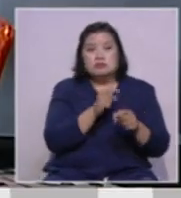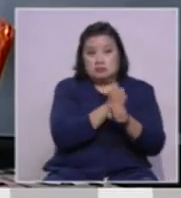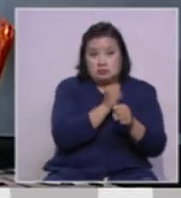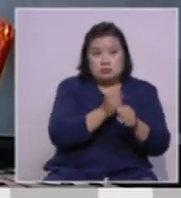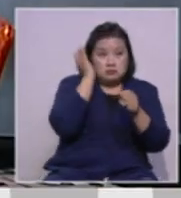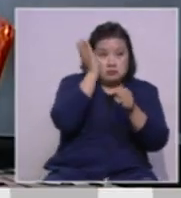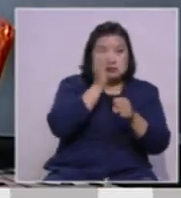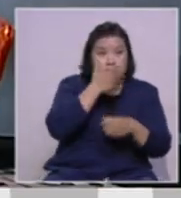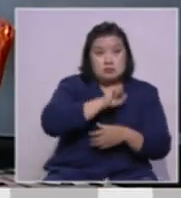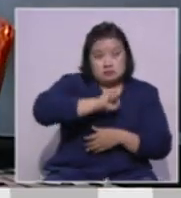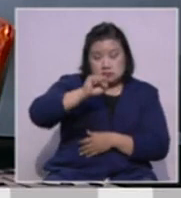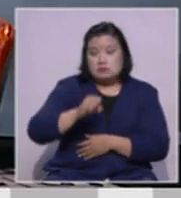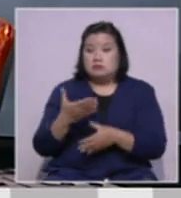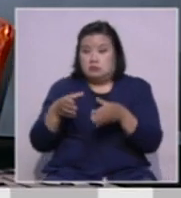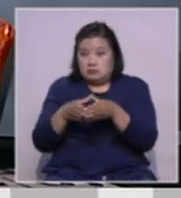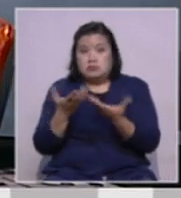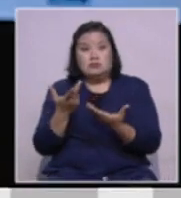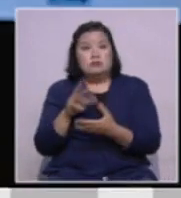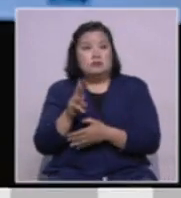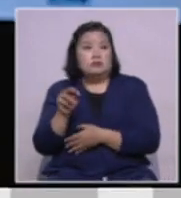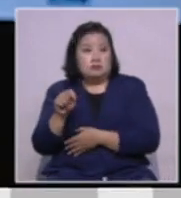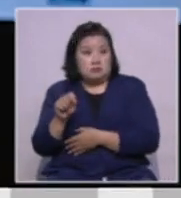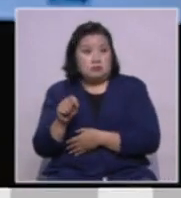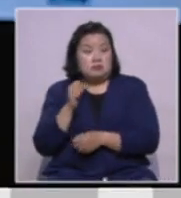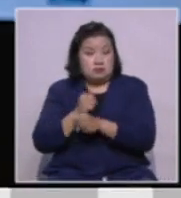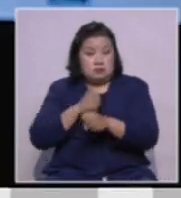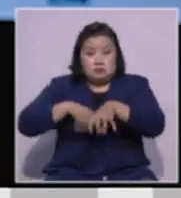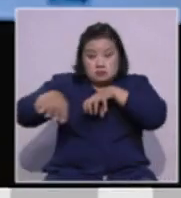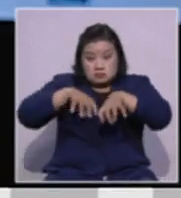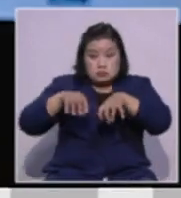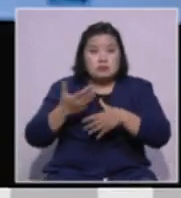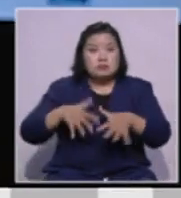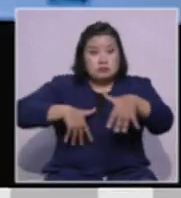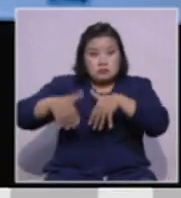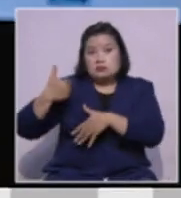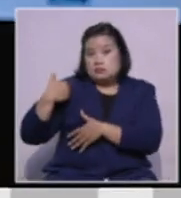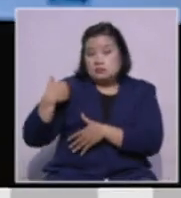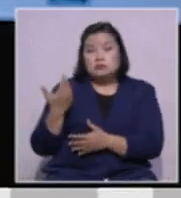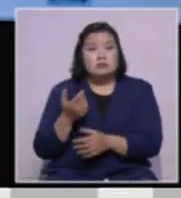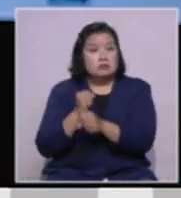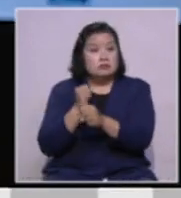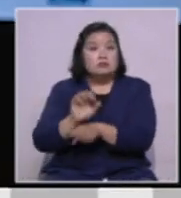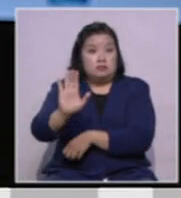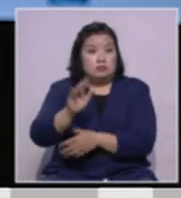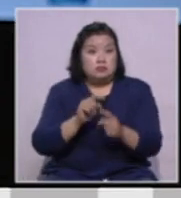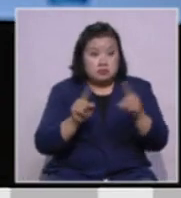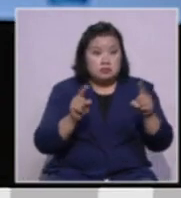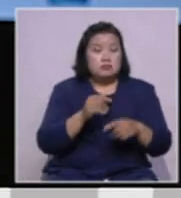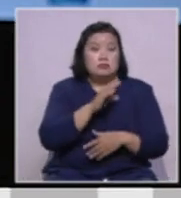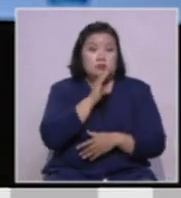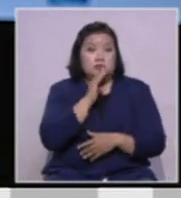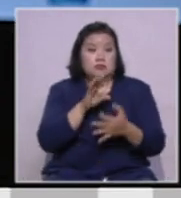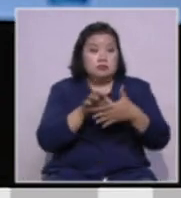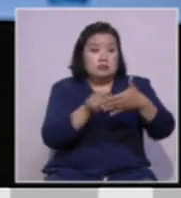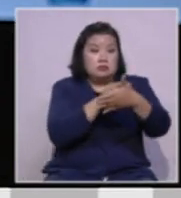นะเลือกตั้งนี่ครับฝ ี มือในการเป็นรัฐมนตรีมันคือการบริหารประเทศบริหารประโยชน์สาธารณะการเลือกตั้งมันคือการบริหารผลประโยชน์ของพรรค เมื่อกี้เรา